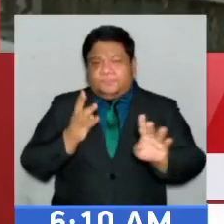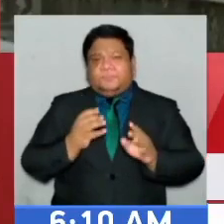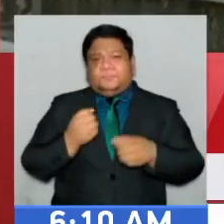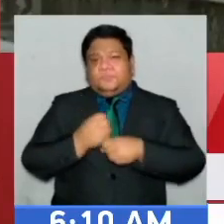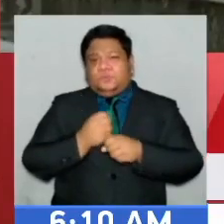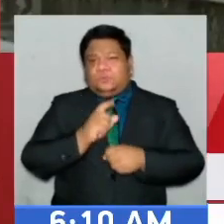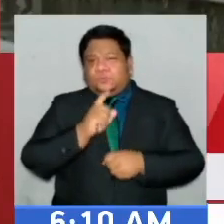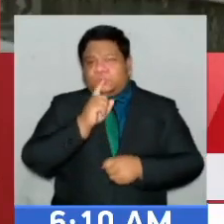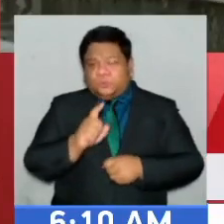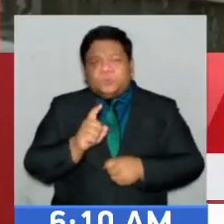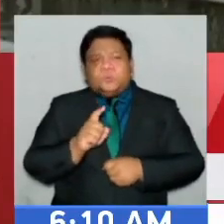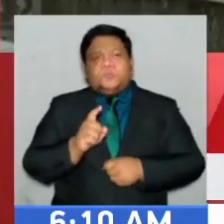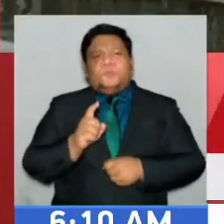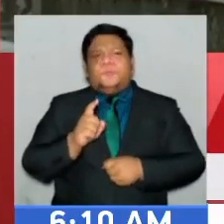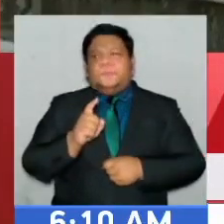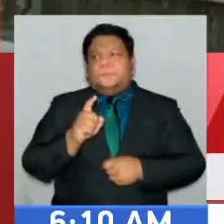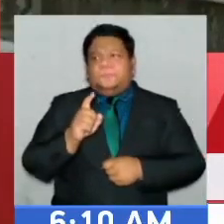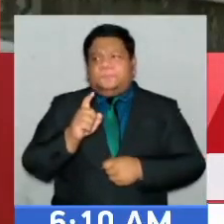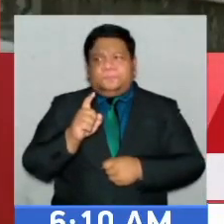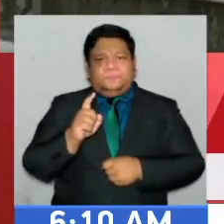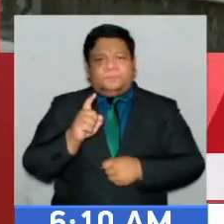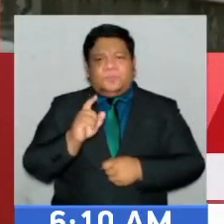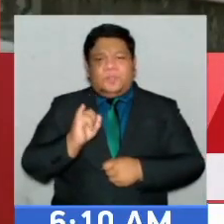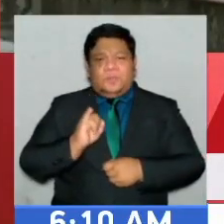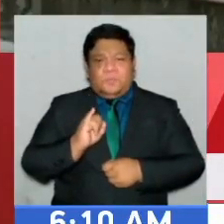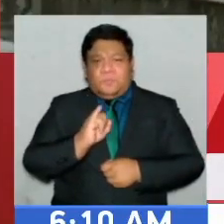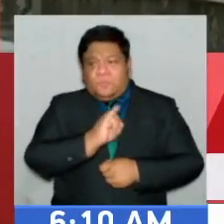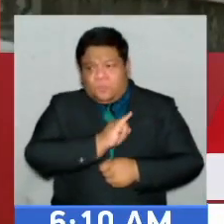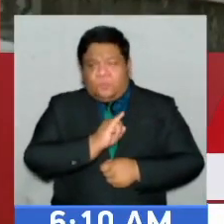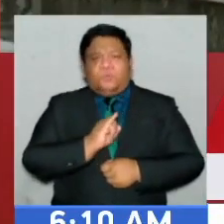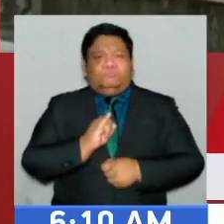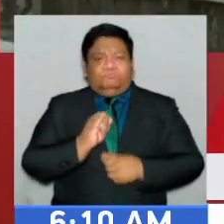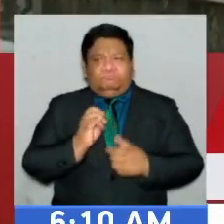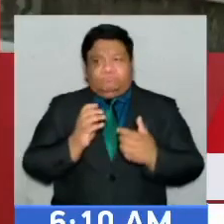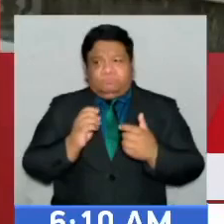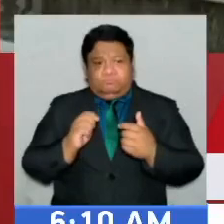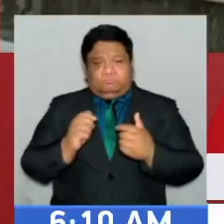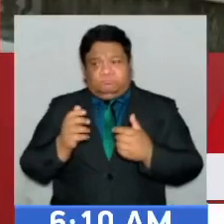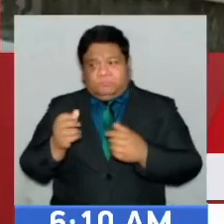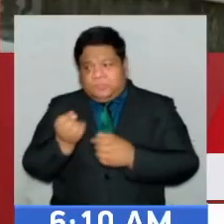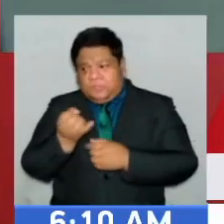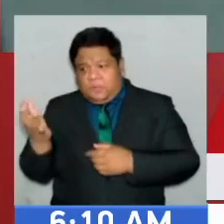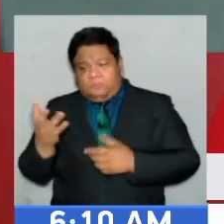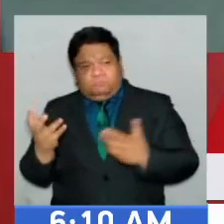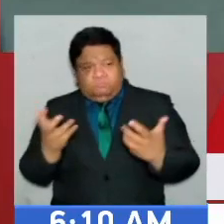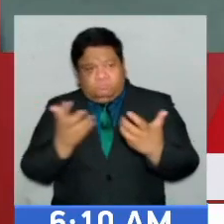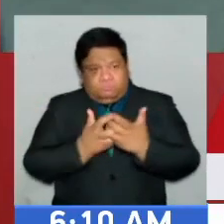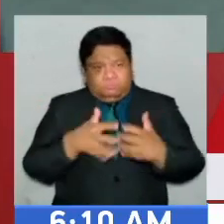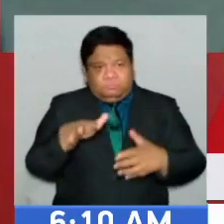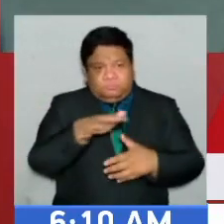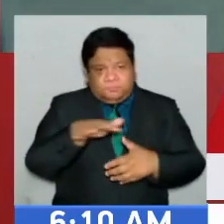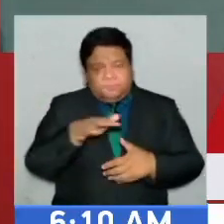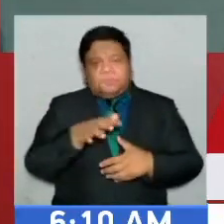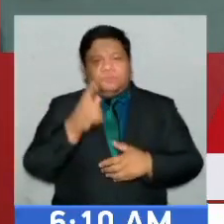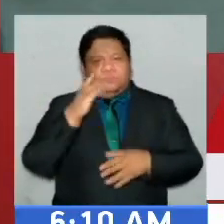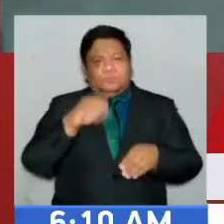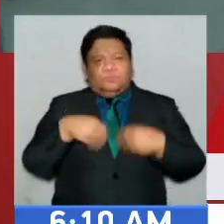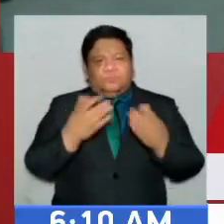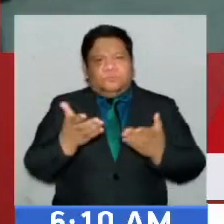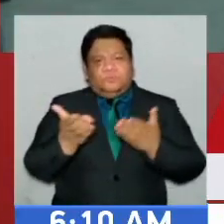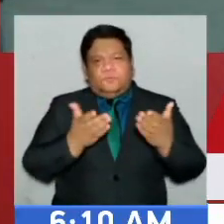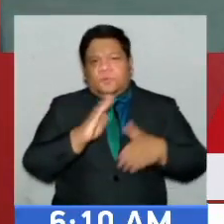ating immigration complement doon po sa ating immigration areas doon para maservisyohan po lahat na bumabiyahe. Lalo po